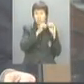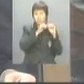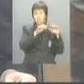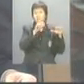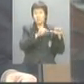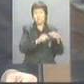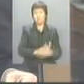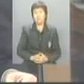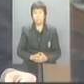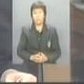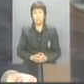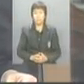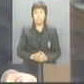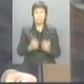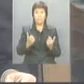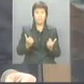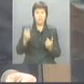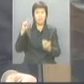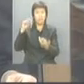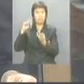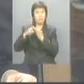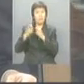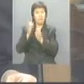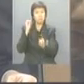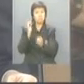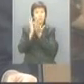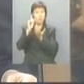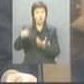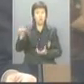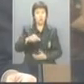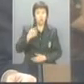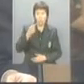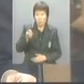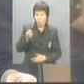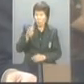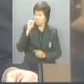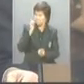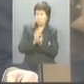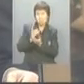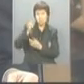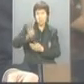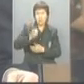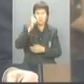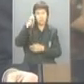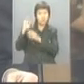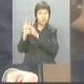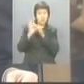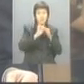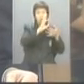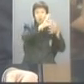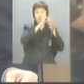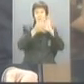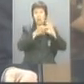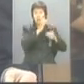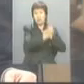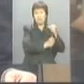การณ์ที่เกิดขึ้นก็ต้องยอมรับว่ากระทบถึงภาพลักษณ์ของกรุงลอนดอนประเทศอังกฤษทีเดียวเนื่องจากว่าในปีหน้าจะเป็นเจ้าภาพจัดการแข่งขันโอลิมปิก